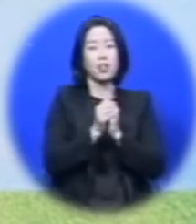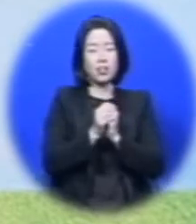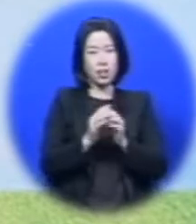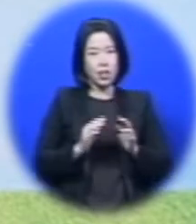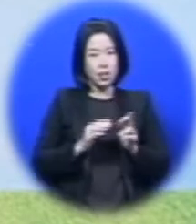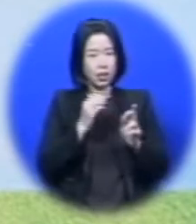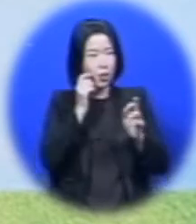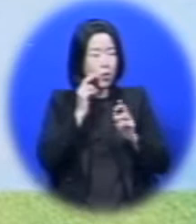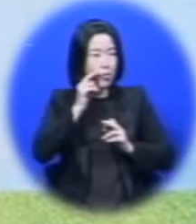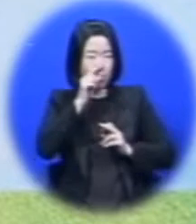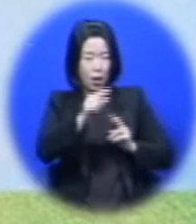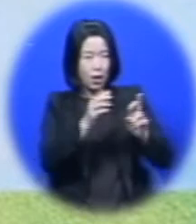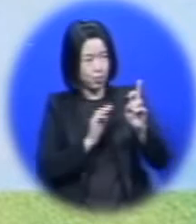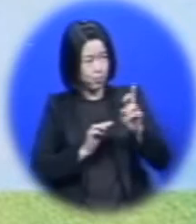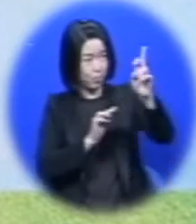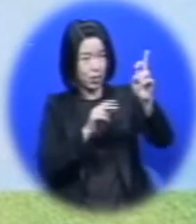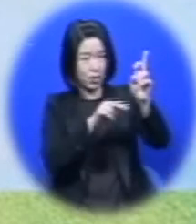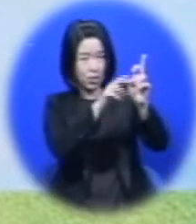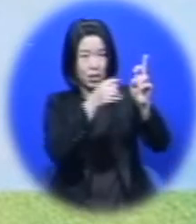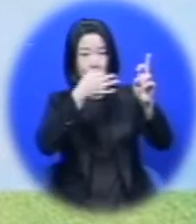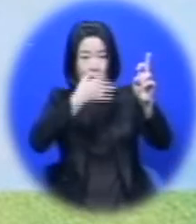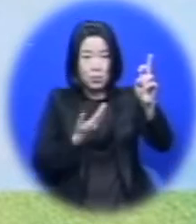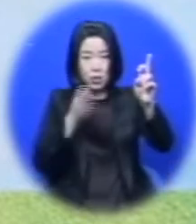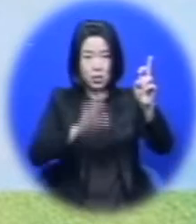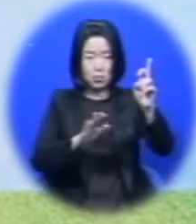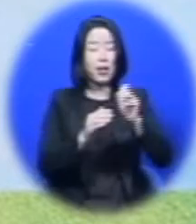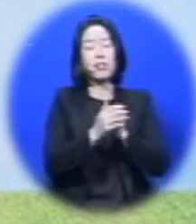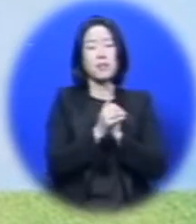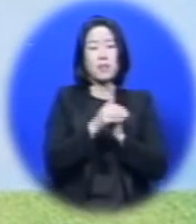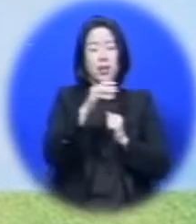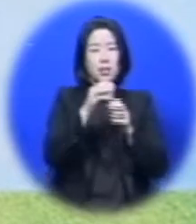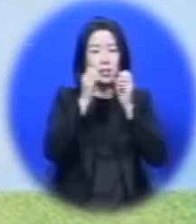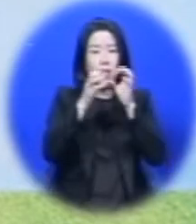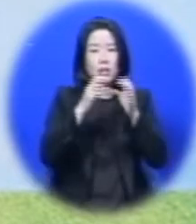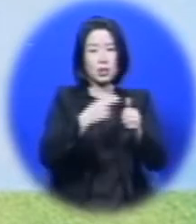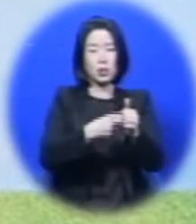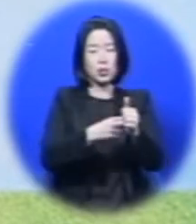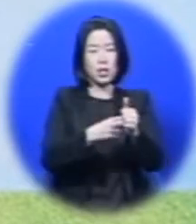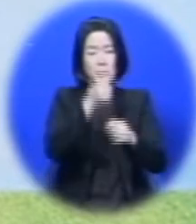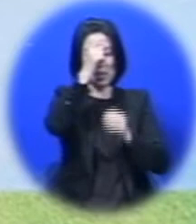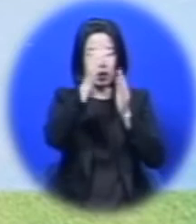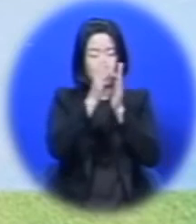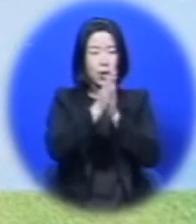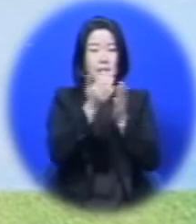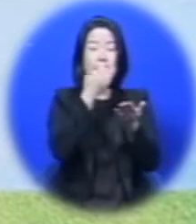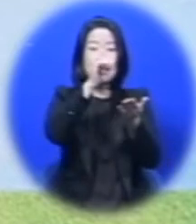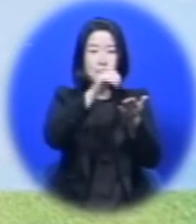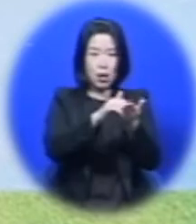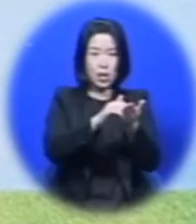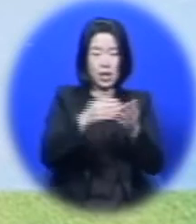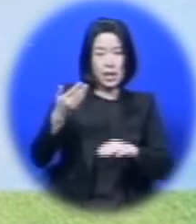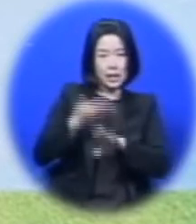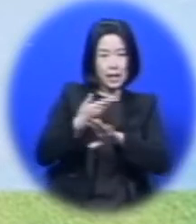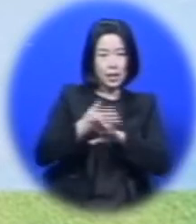가파른 산이라 올라가면서 애는 썼지만 그 전도사님이 기도하던 바위 위에 다른 목사님